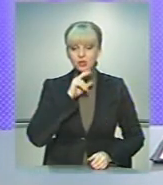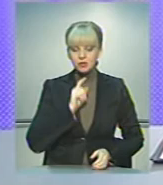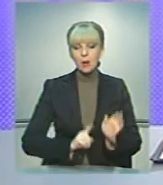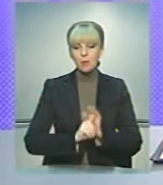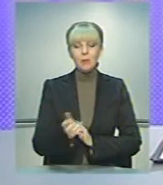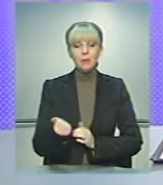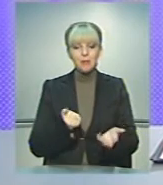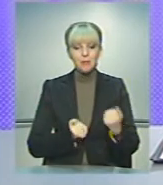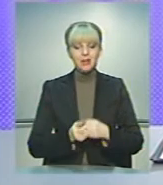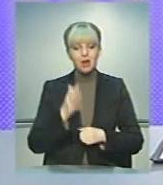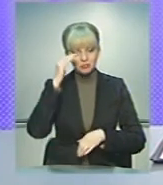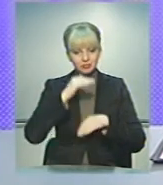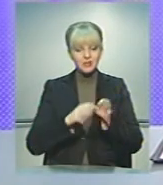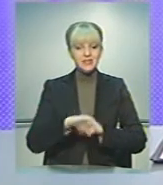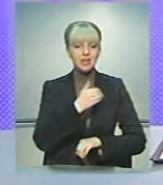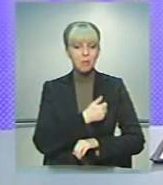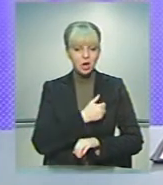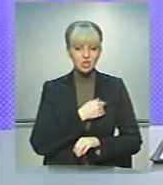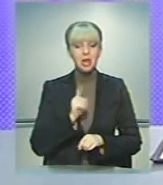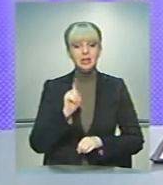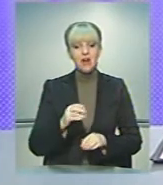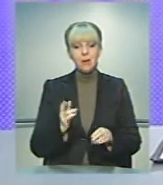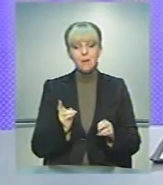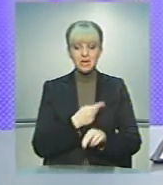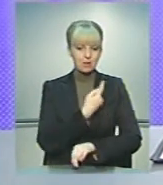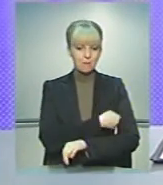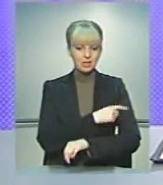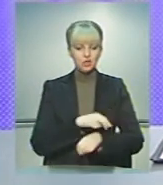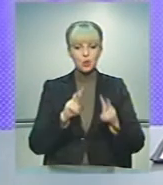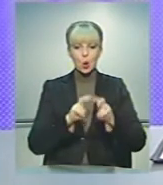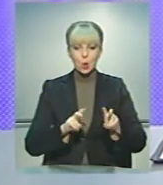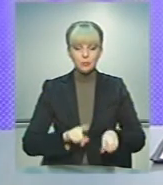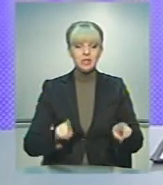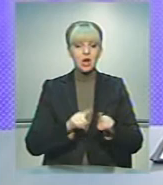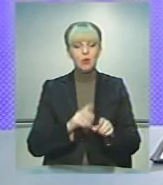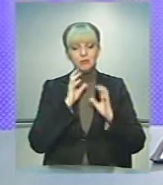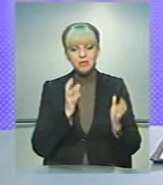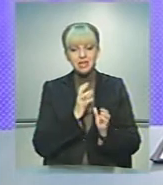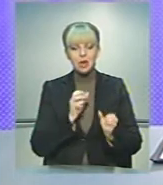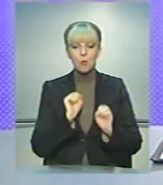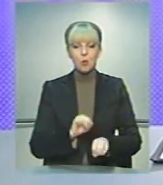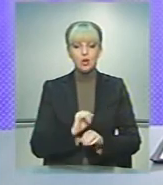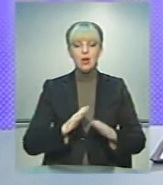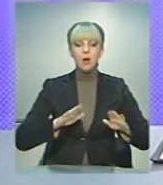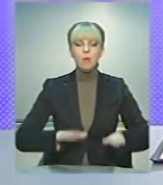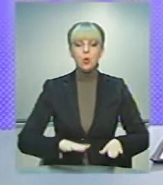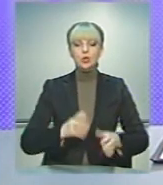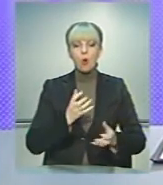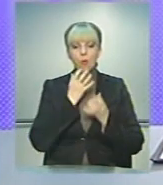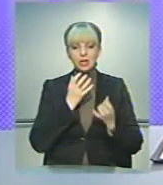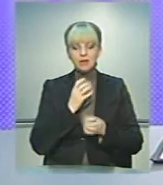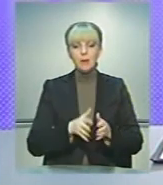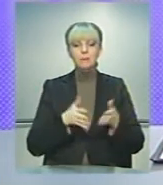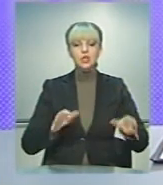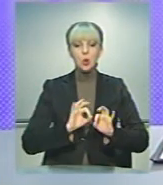почав приймати на нічліг всіх бажаючих навіть без медичного обстеження. Також зігрітися можна буде і в пунктах обігріву.